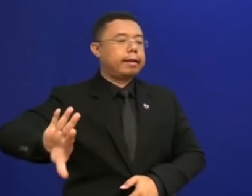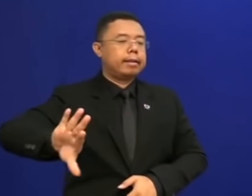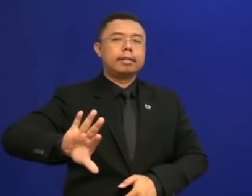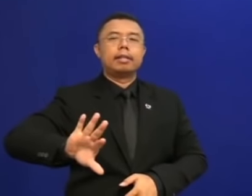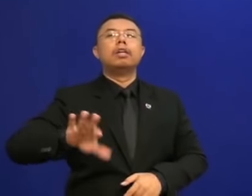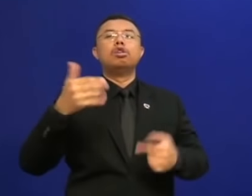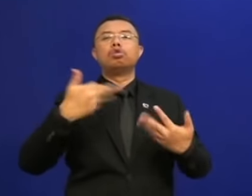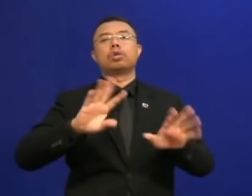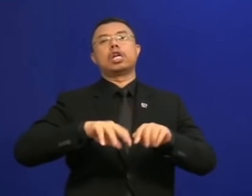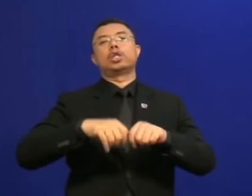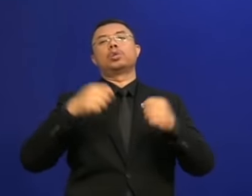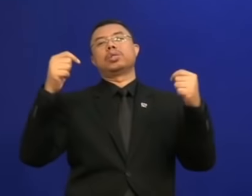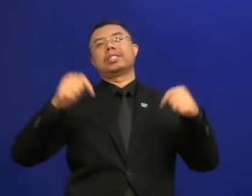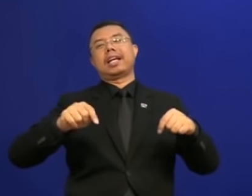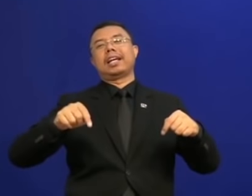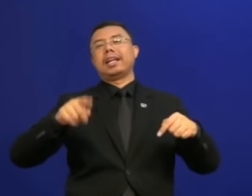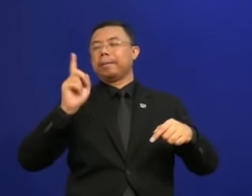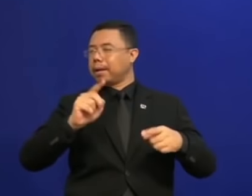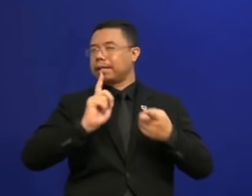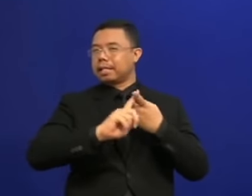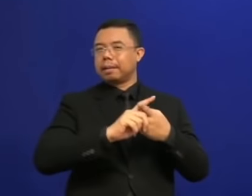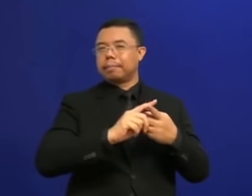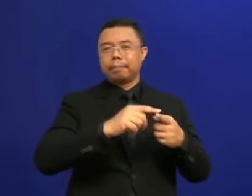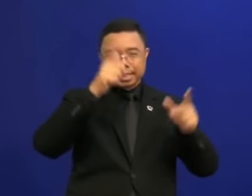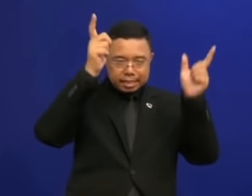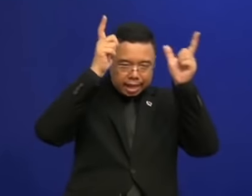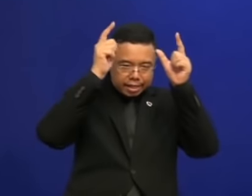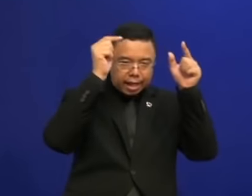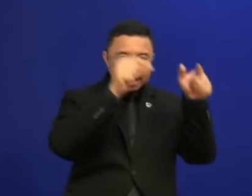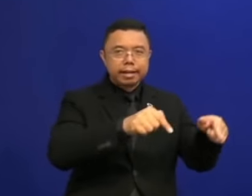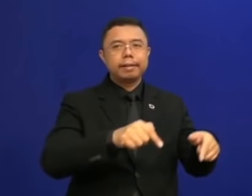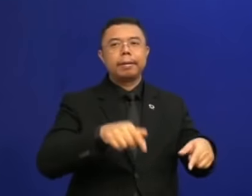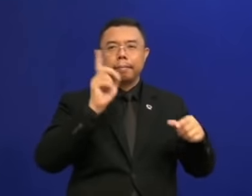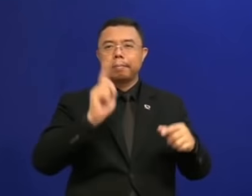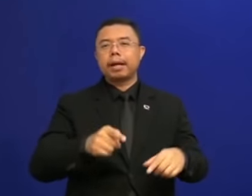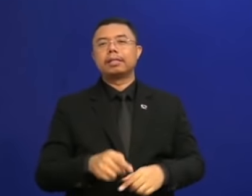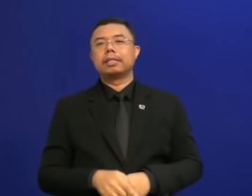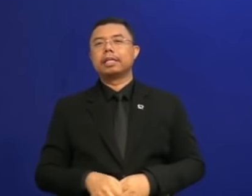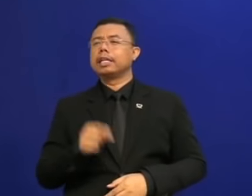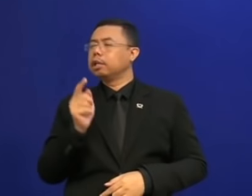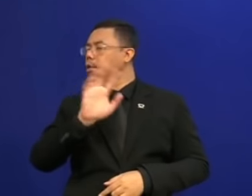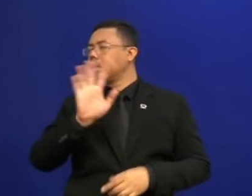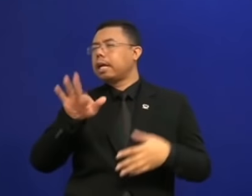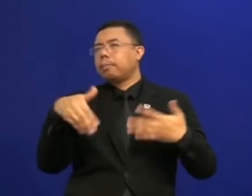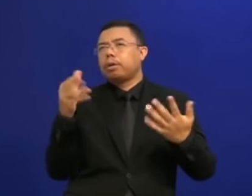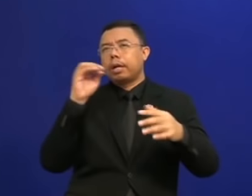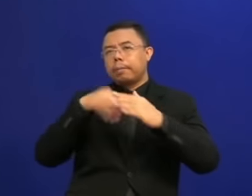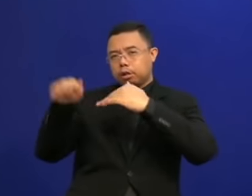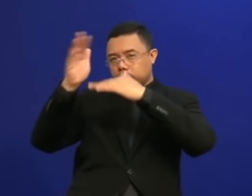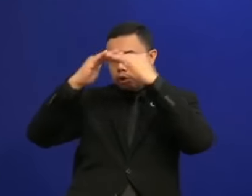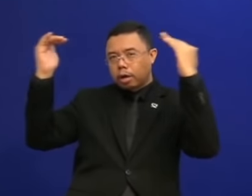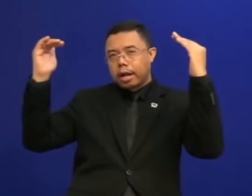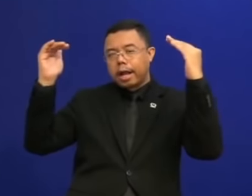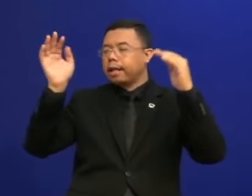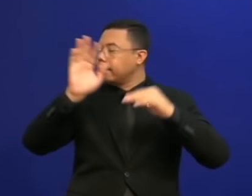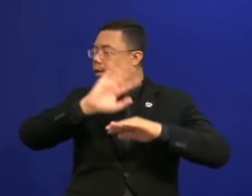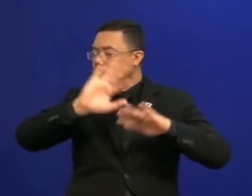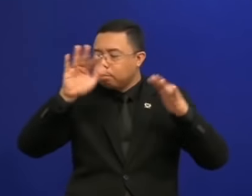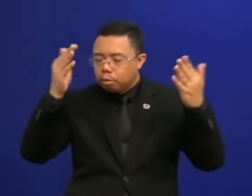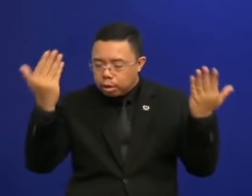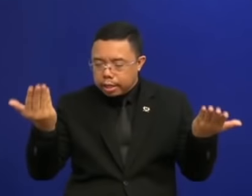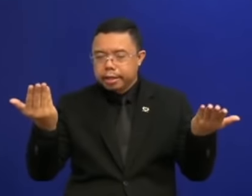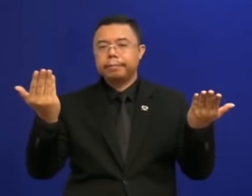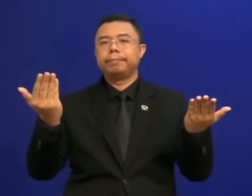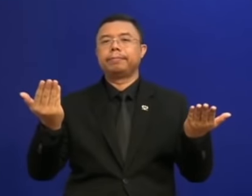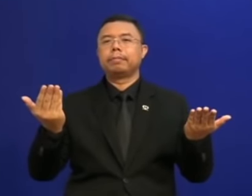mah sudah rusak. Udah pasti temannya setan itu saudara. Pasti. Itu tidak mungkin masuk surga. Tidak